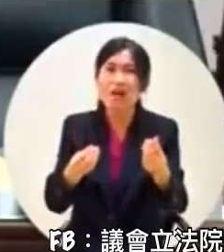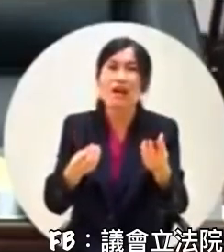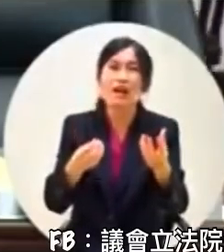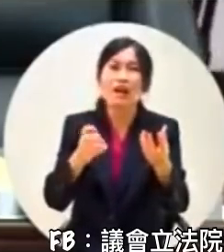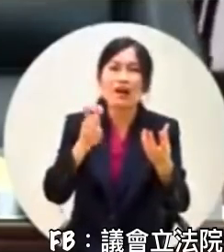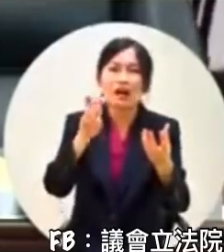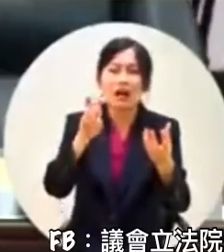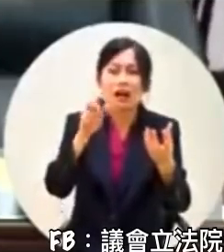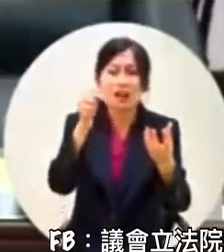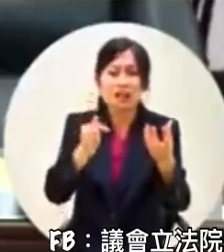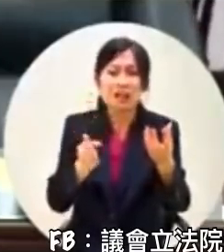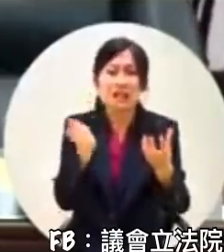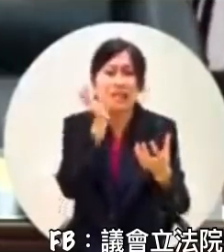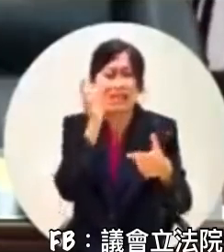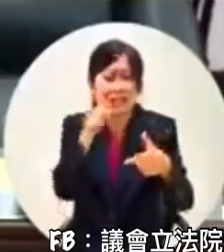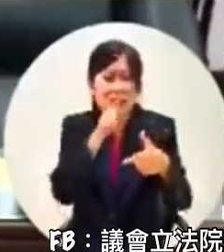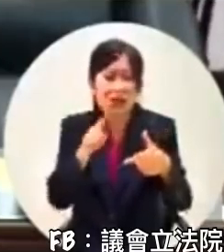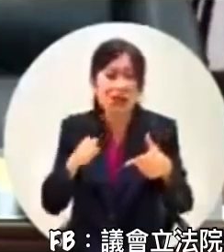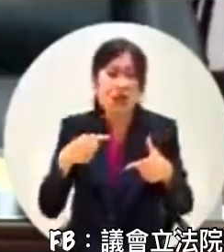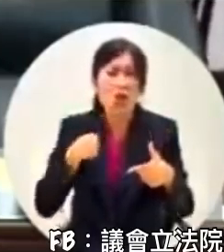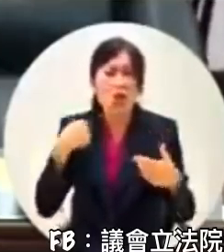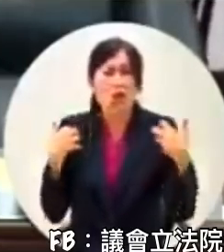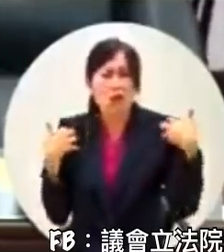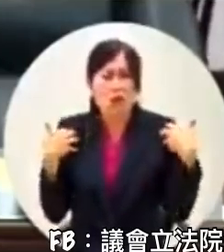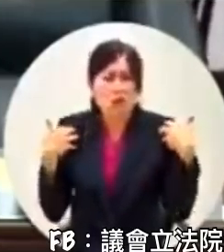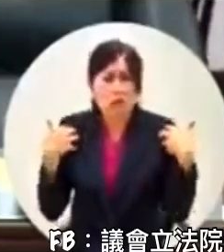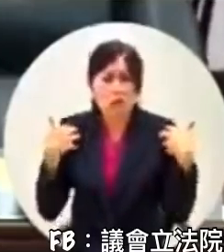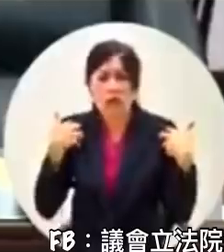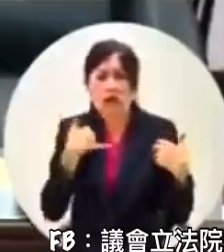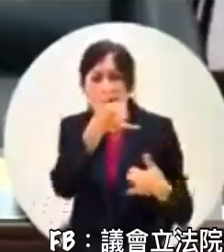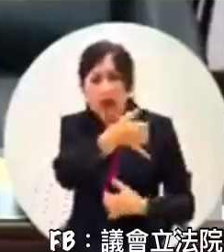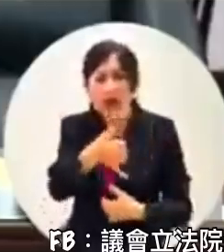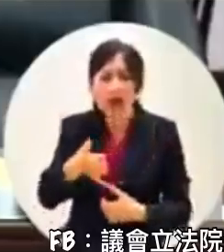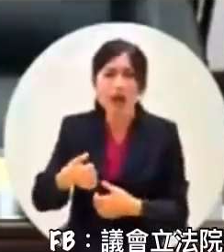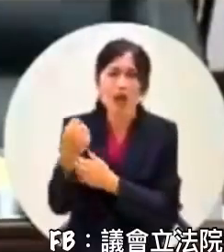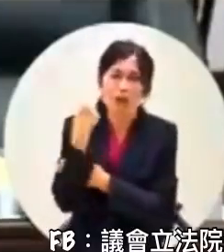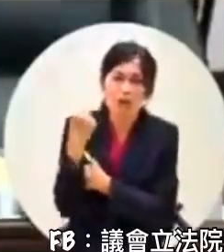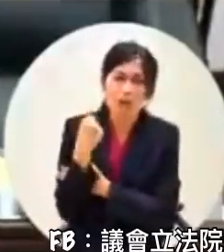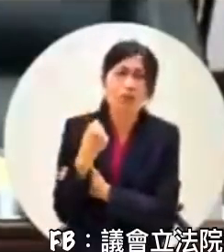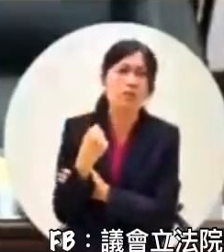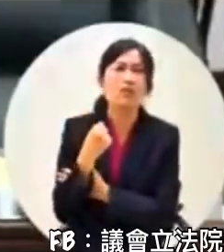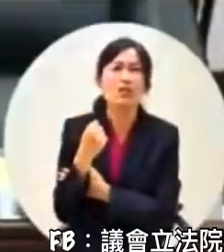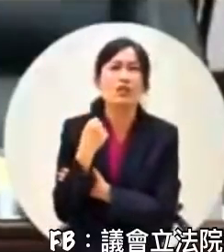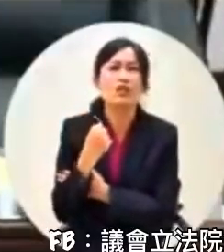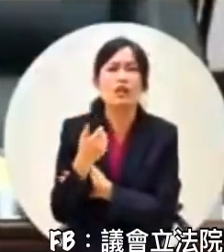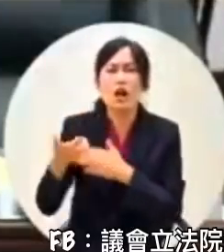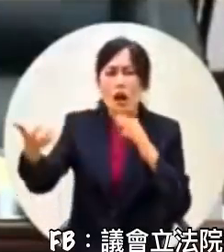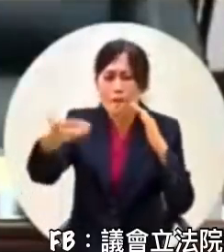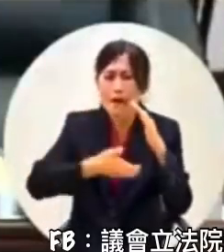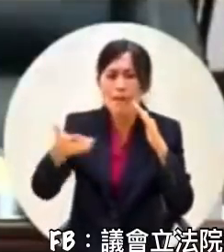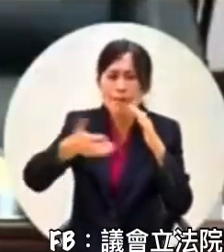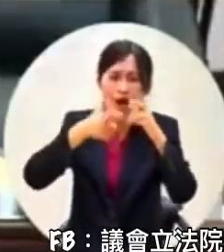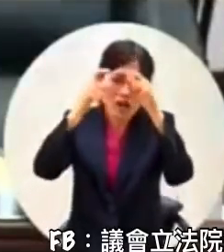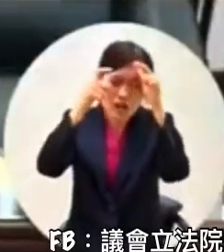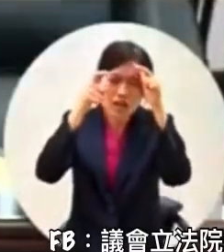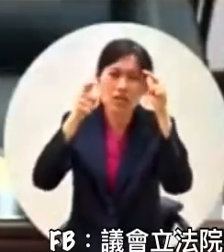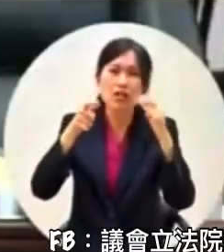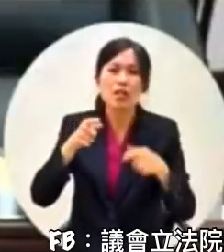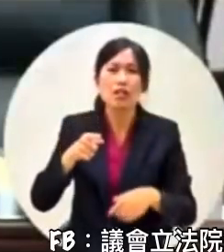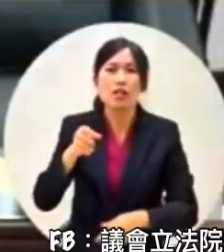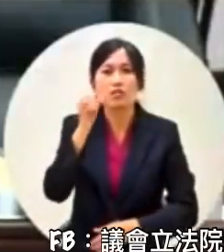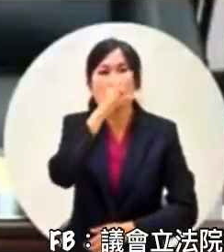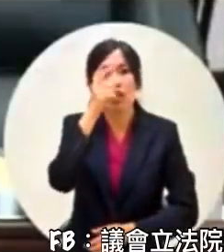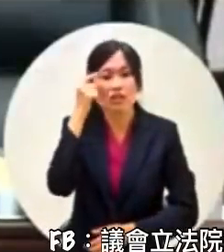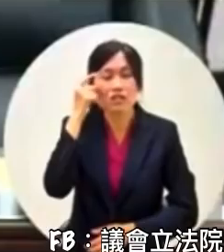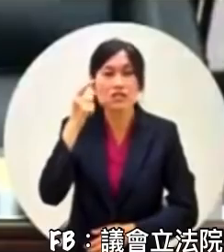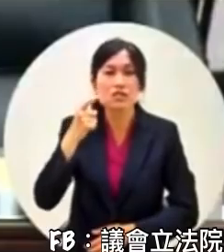整个石化业按乌龟玻璃这样来个家总公司请大家打个电话，总公司要迁到高雄，拍谁啊？不要多2亿，